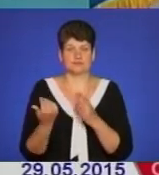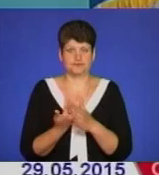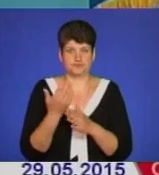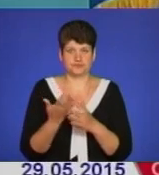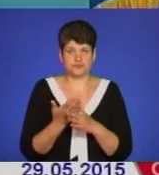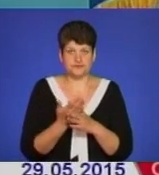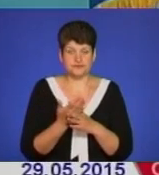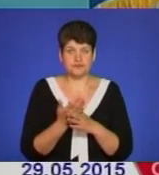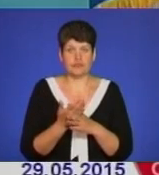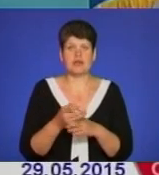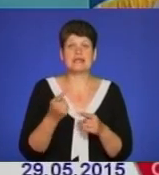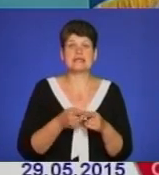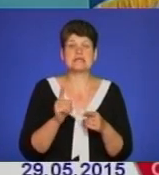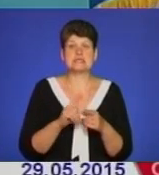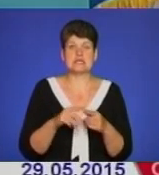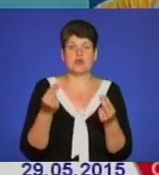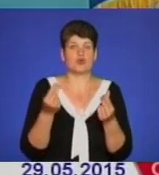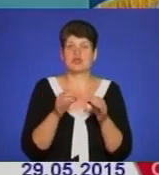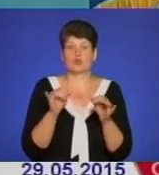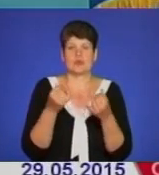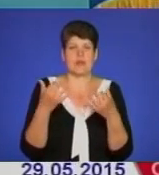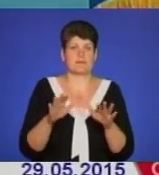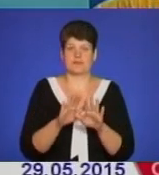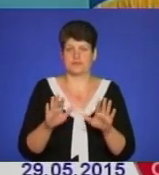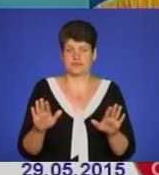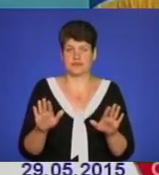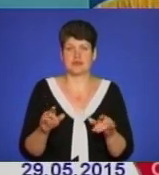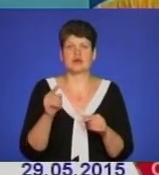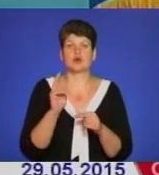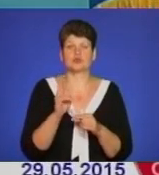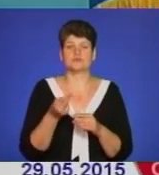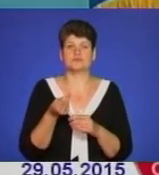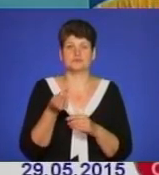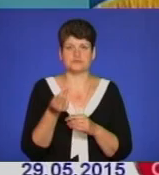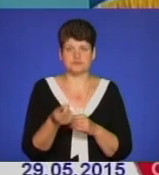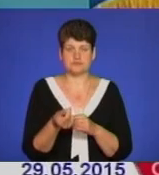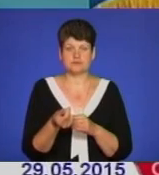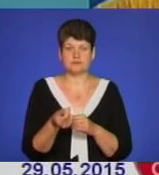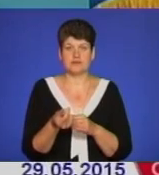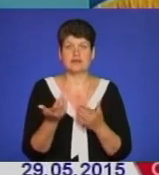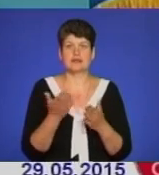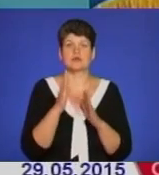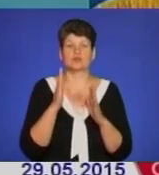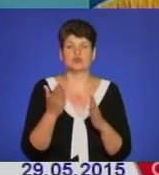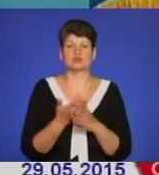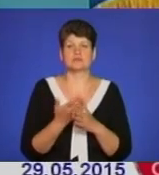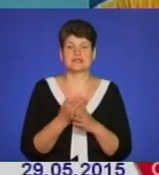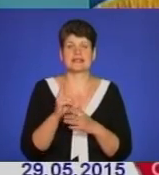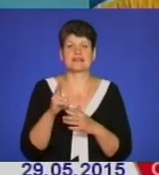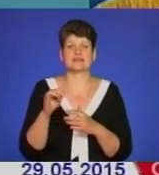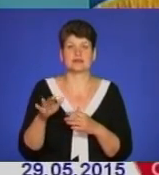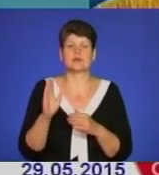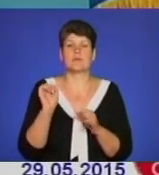гроші, кошти на субсидію нікуди не діваються, тобто ті, що які оплачені, і на які прийде субсидія на квітень,